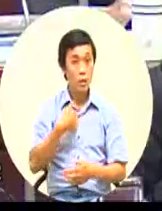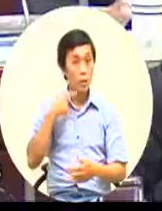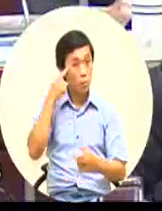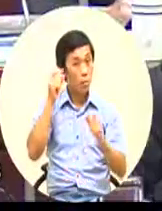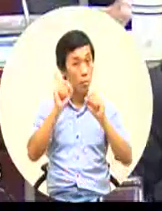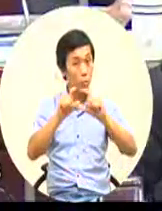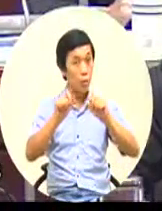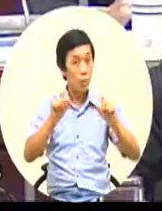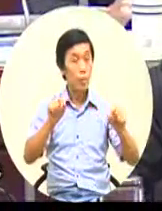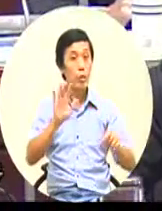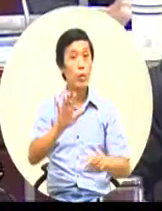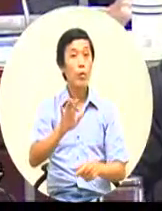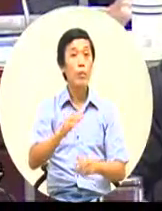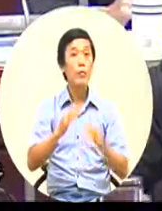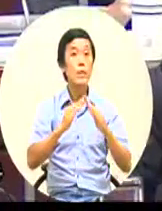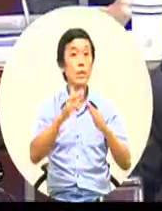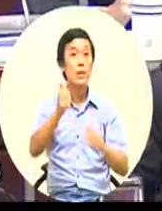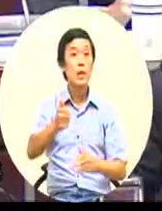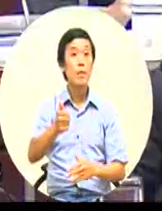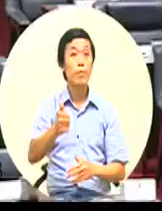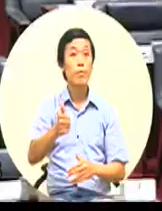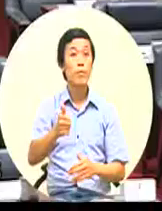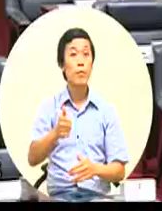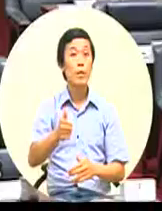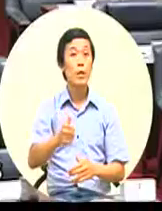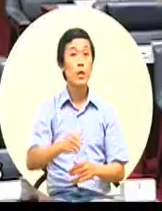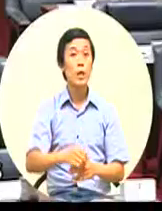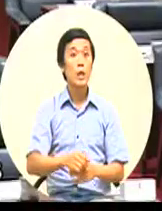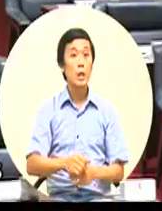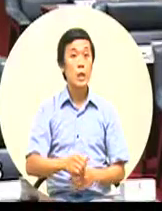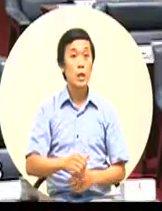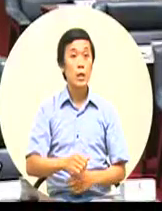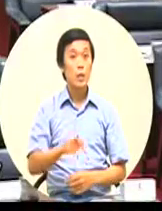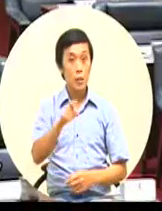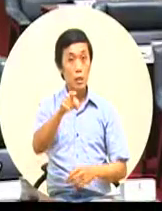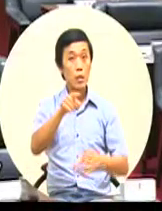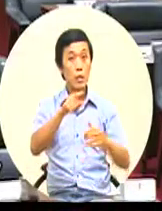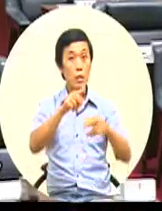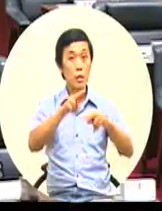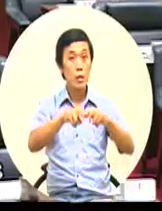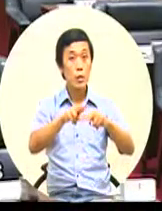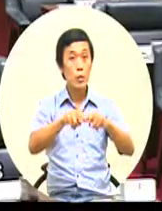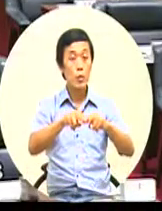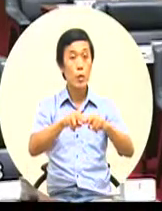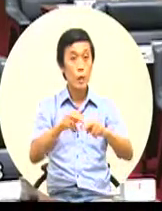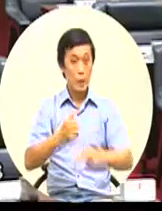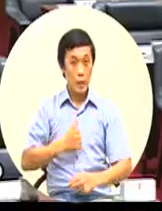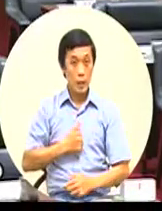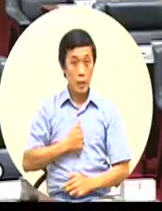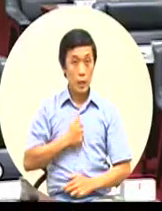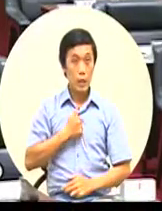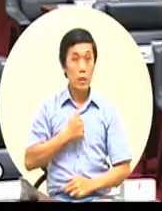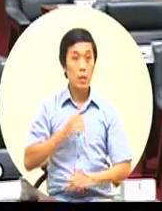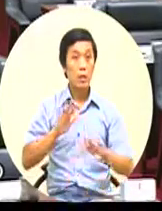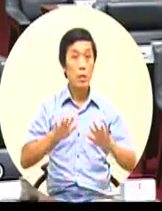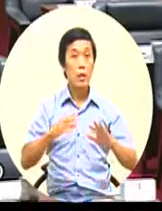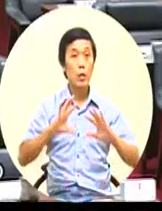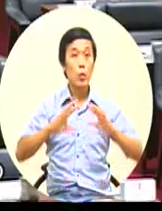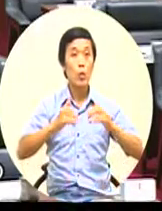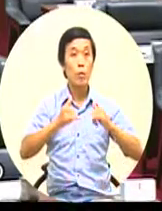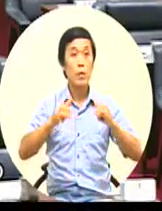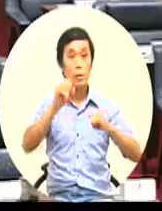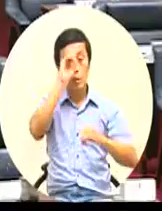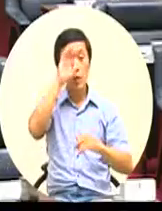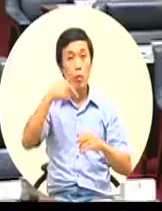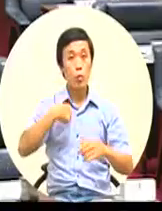市长，市长，其实您请坐哈。 其实我们今天国民党党团它主要